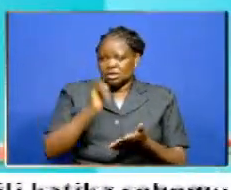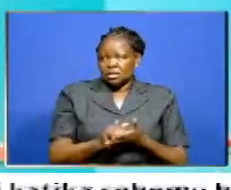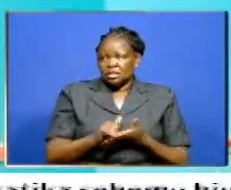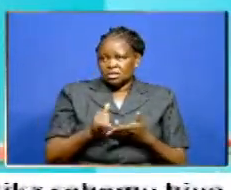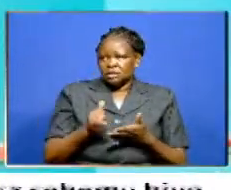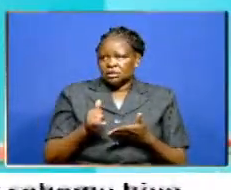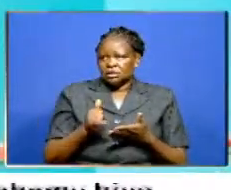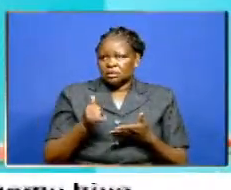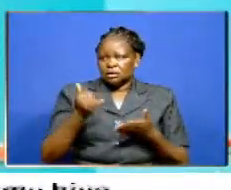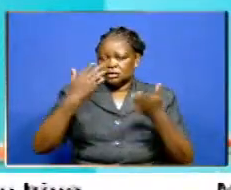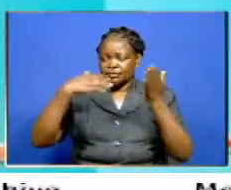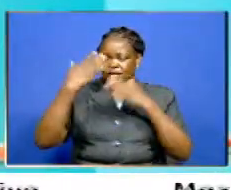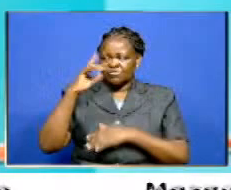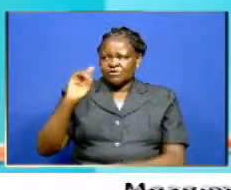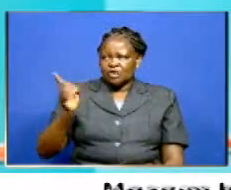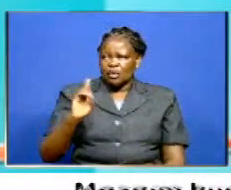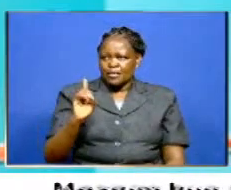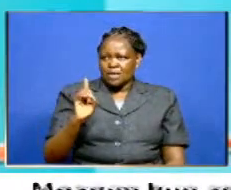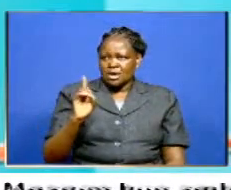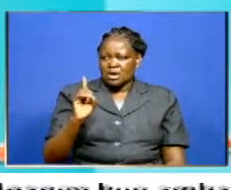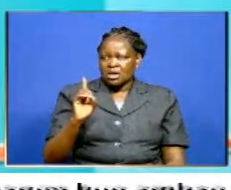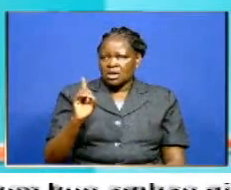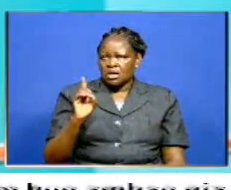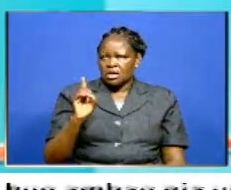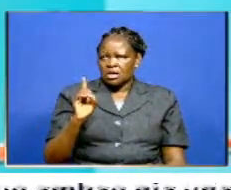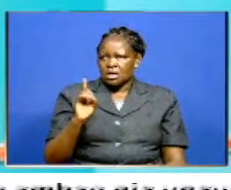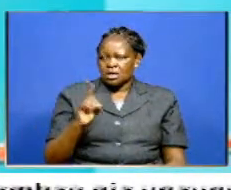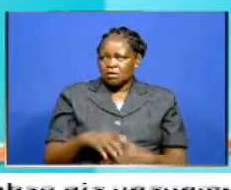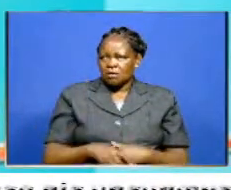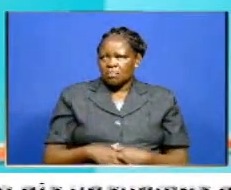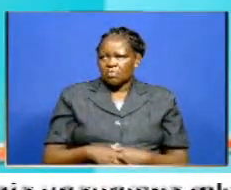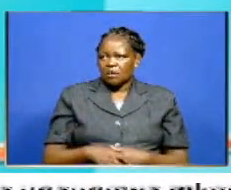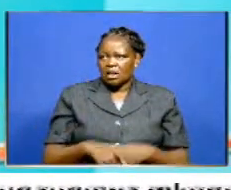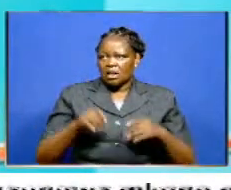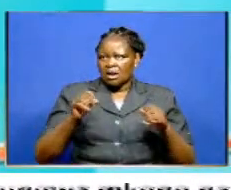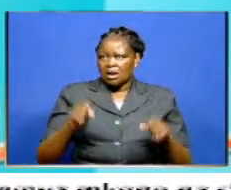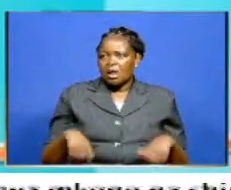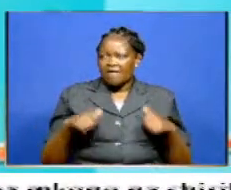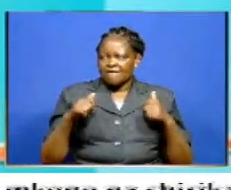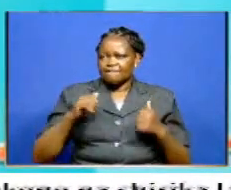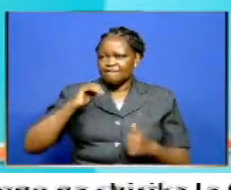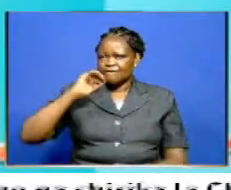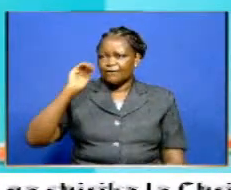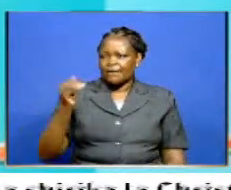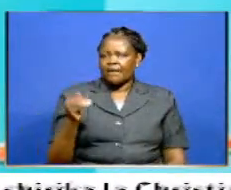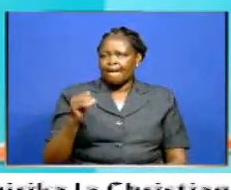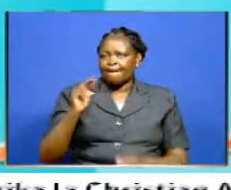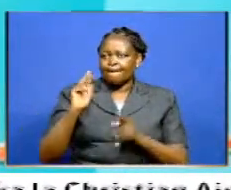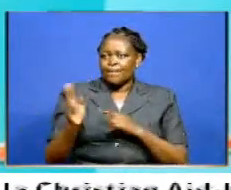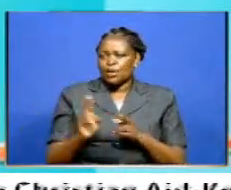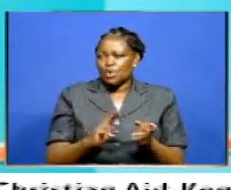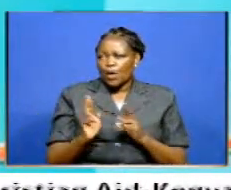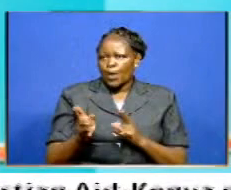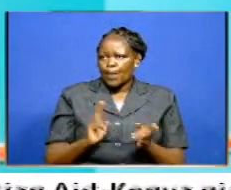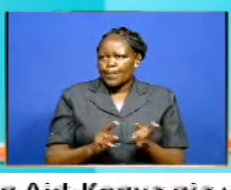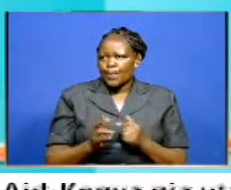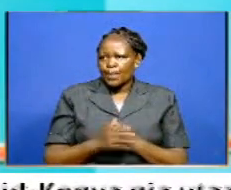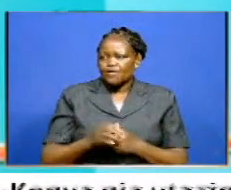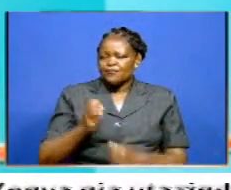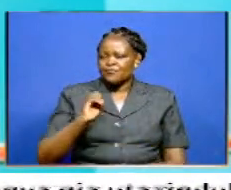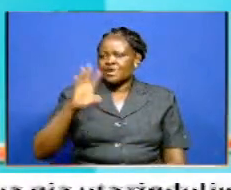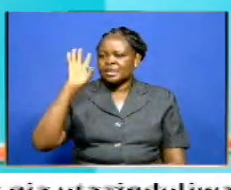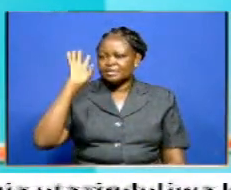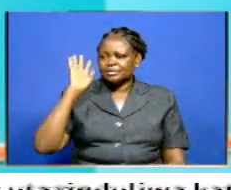cha Nairobi hapa Nairobi CBD, maisha ya mjini kwa kawaida ni ya gharama ya juu